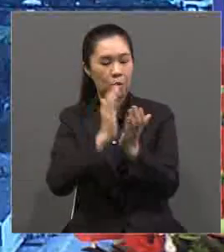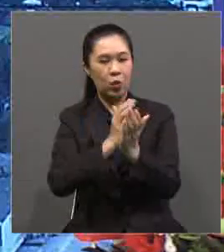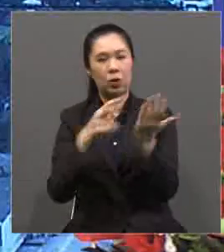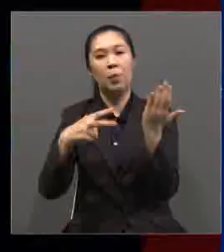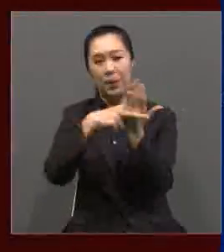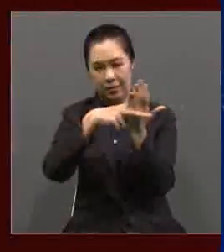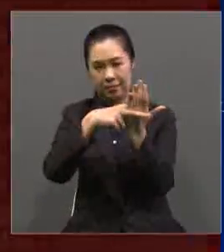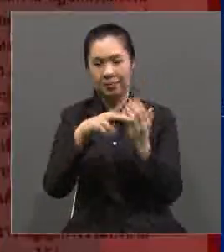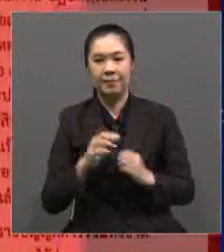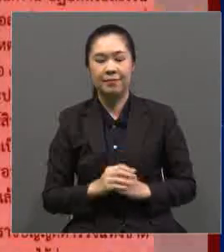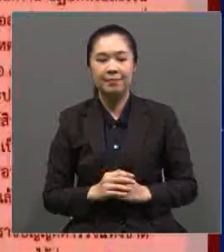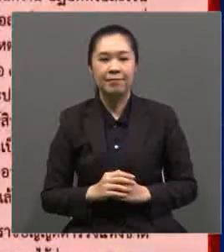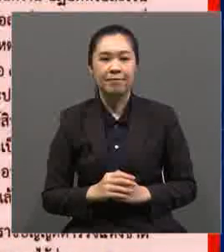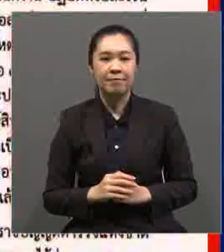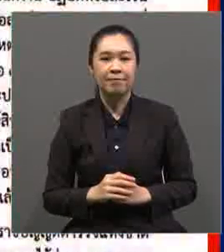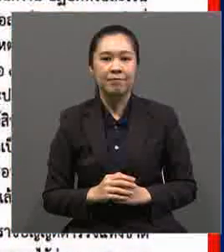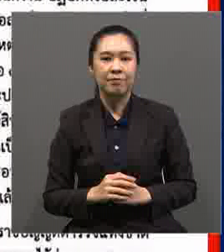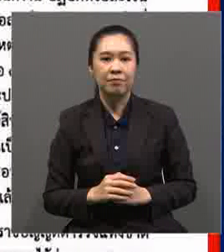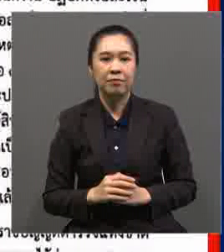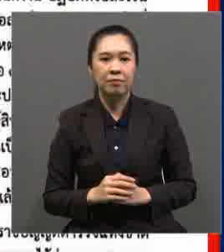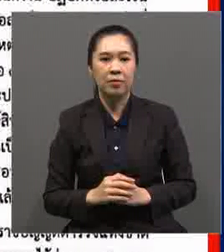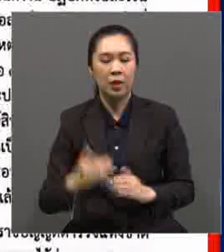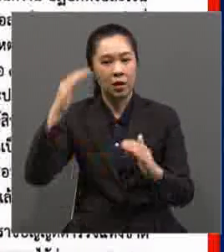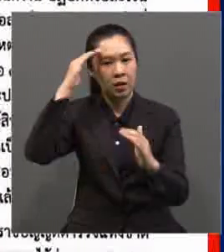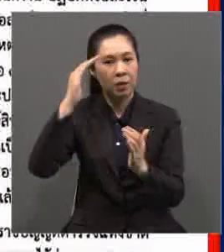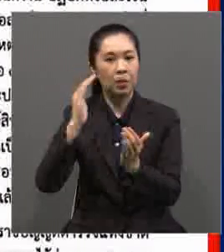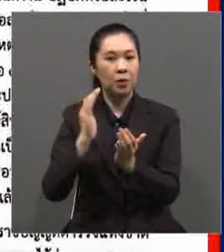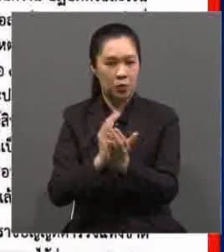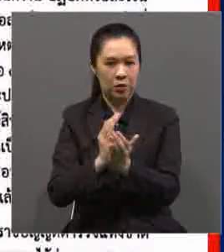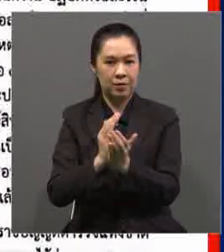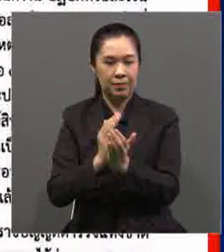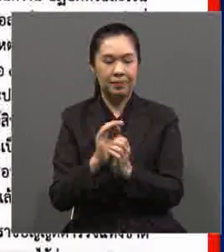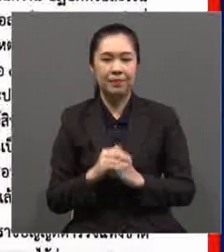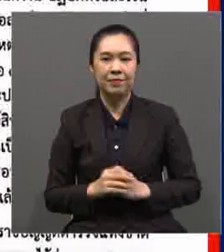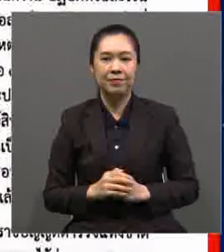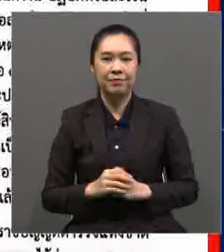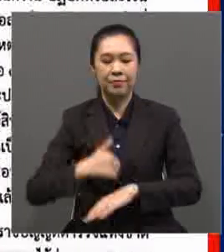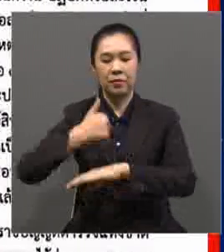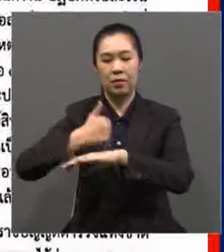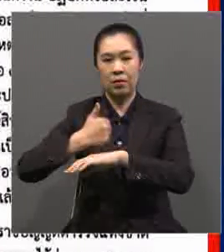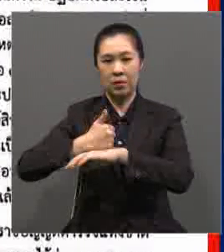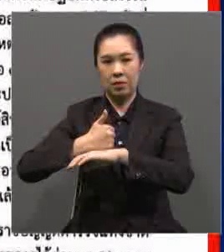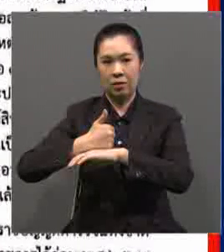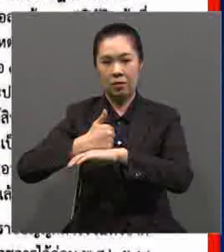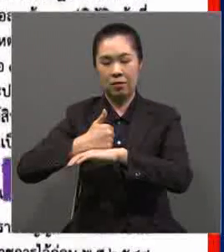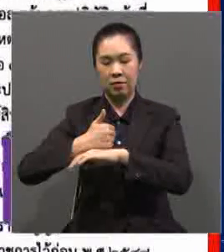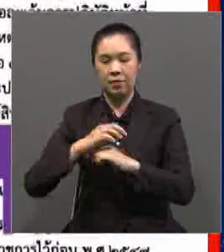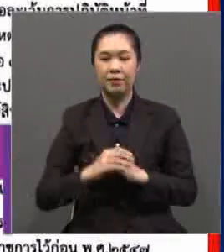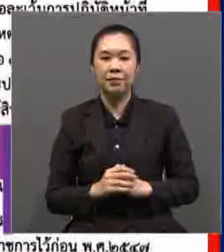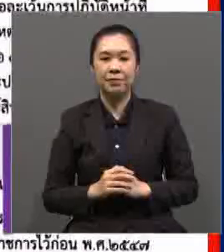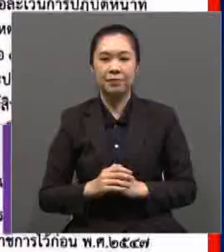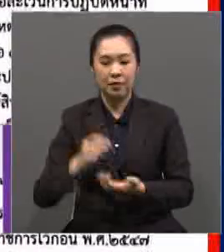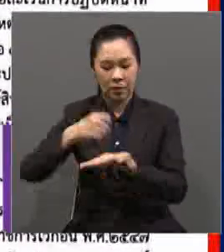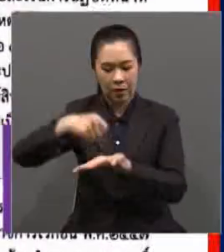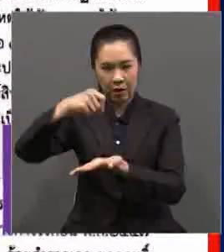แล้วค่ะพลตำรวจตรีอัธพรวงศ์สิริปีดาผู้บังคับการตำรวจนครบาล1นะคะก็ลง